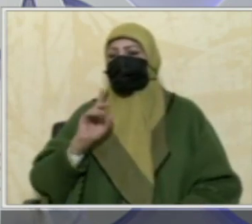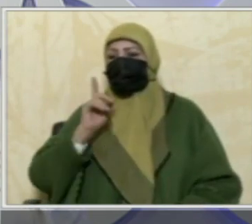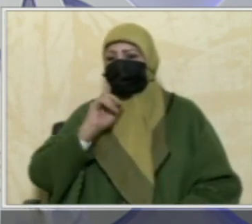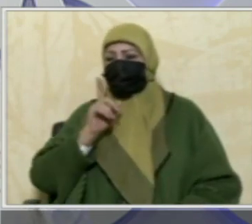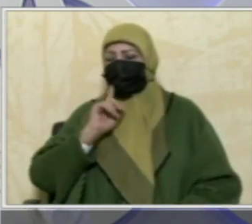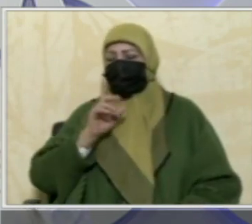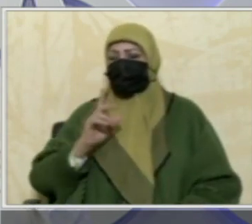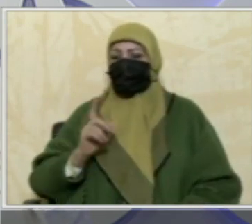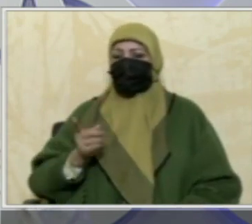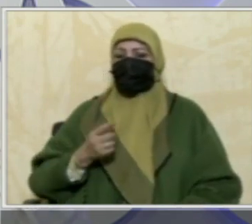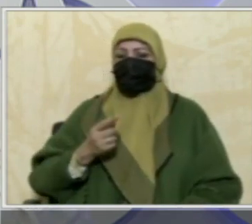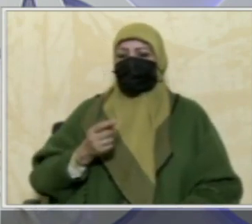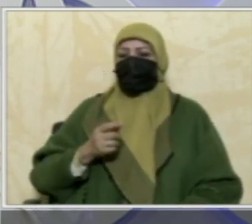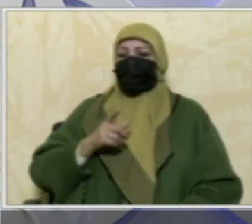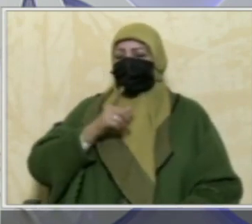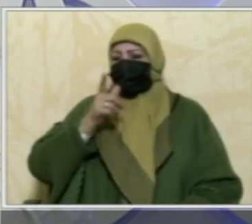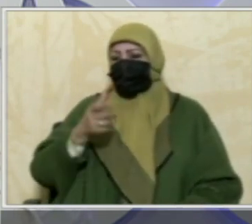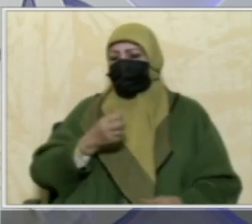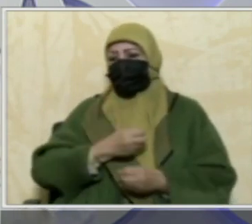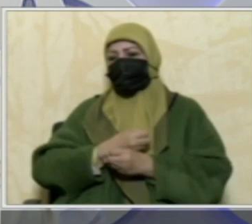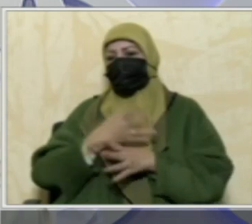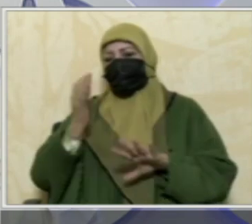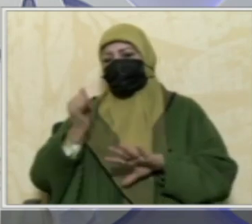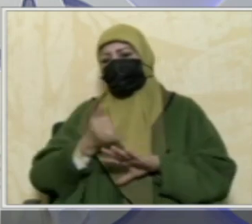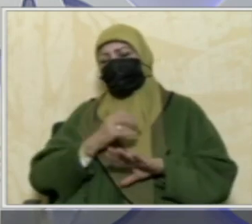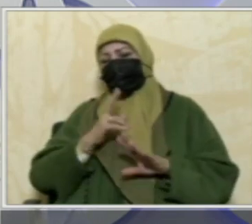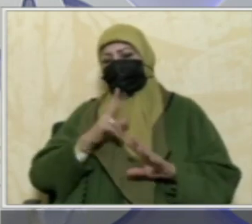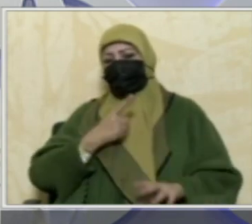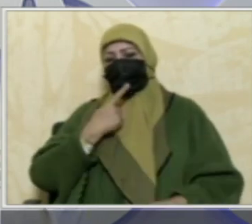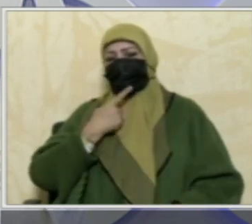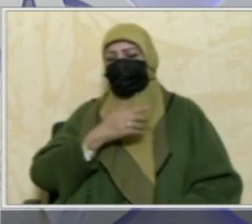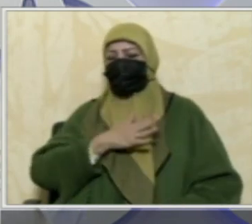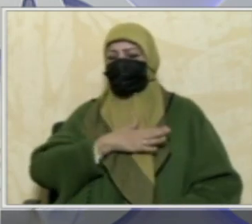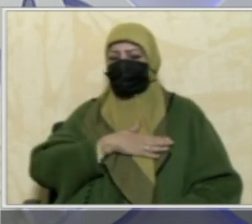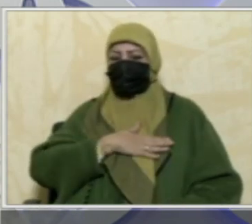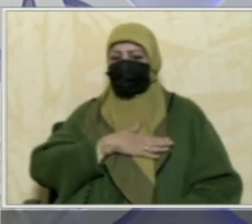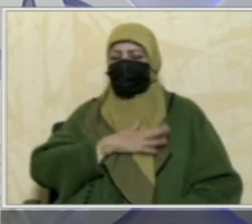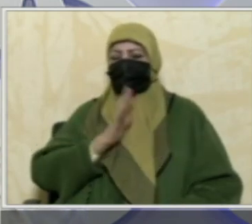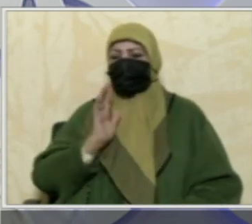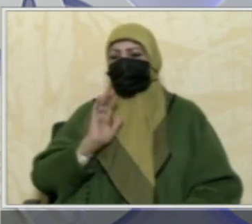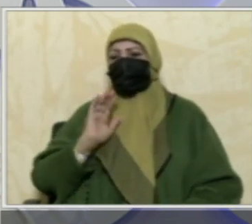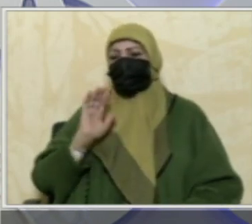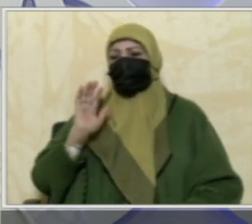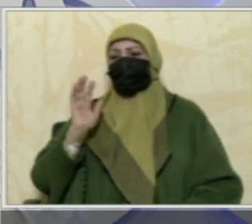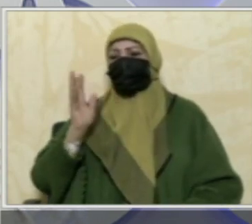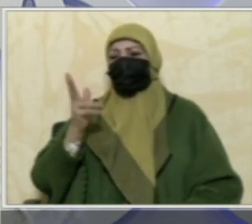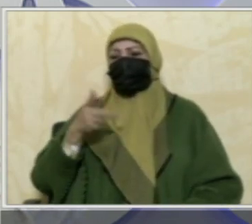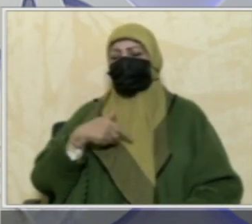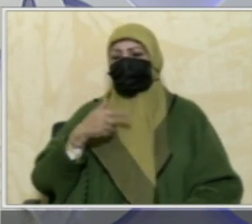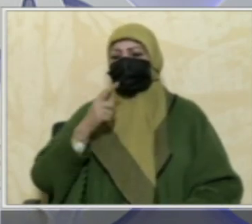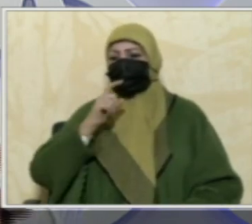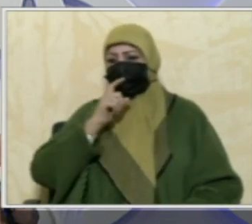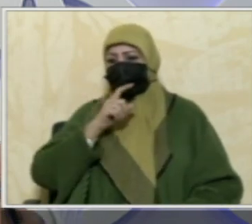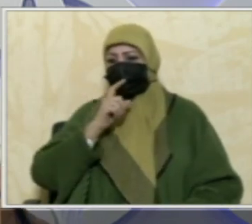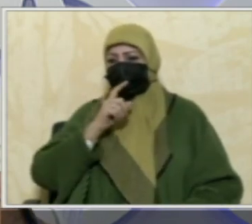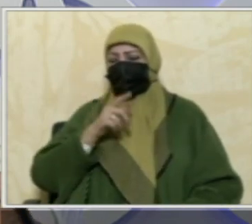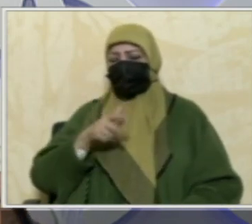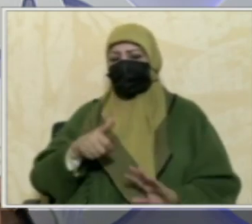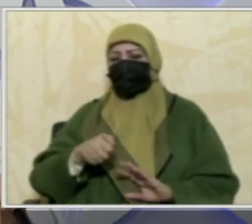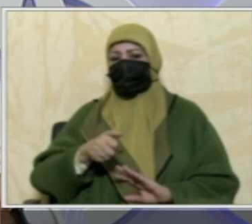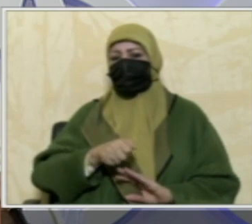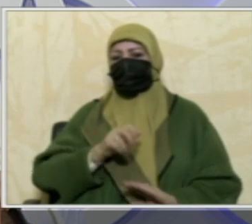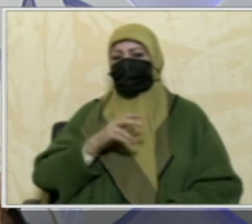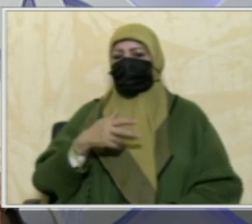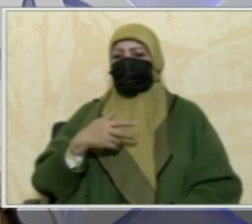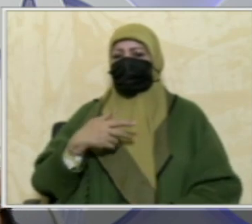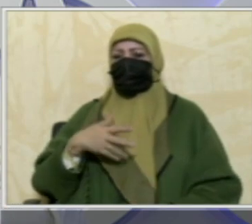انه مستحب وبالتالي هذا المذهب الاول اذا هذه الاخت لتسهل قال ثاني ولدي قال النظافه يضحي ولم يضحي ما